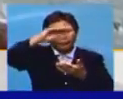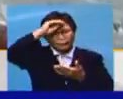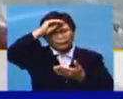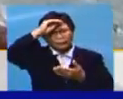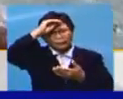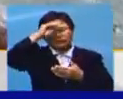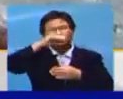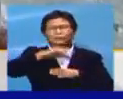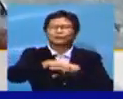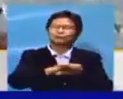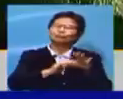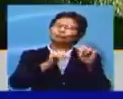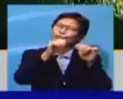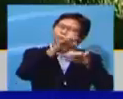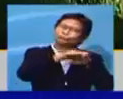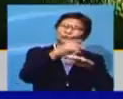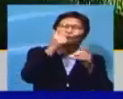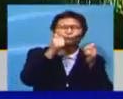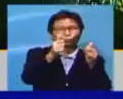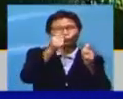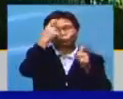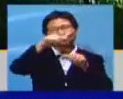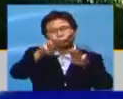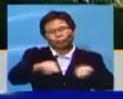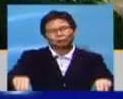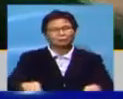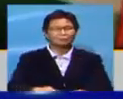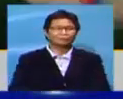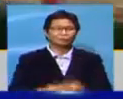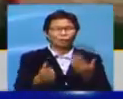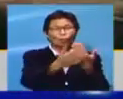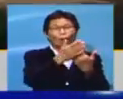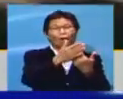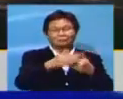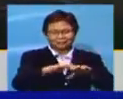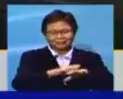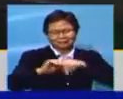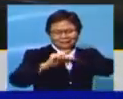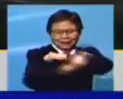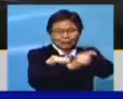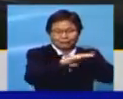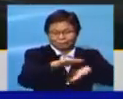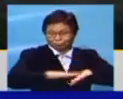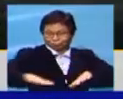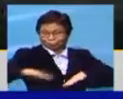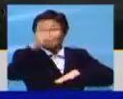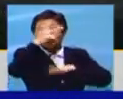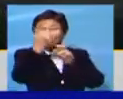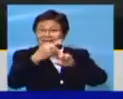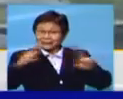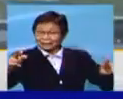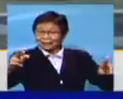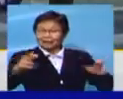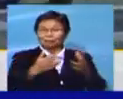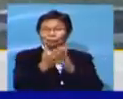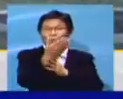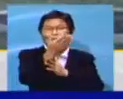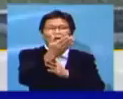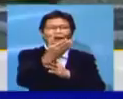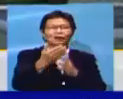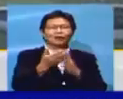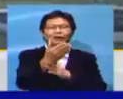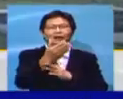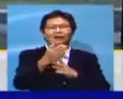kondusifah bagi pelajar-pelajar kemudahan tamand dankap yang disediakan oleh pihak kerajaan menerusi Kementerian kesejahteraan